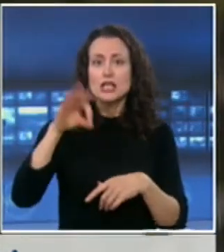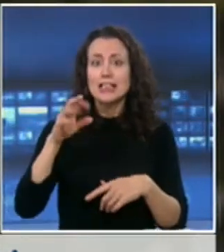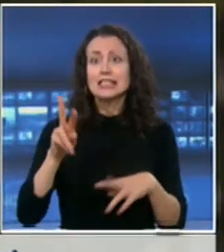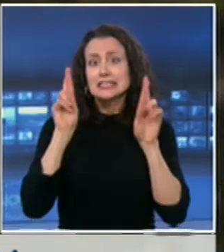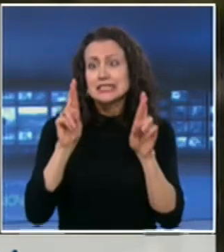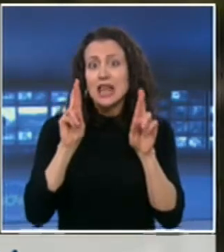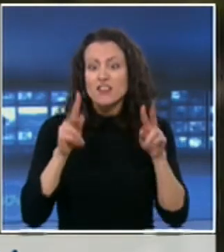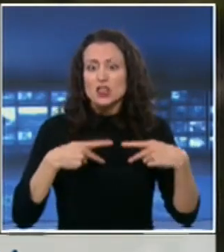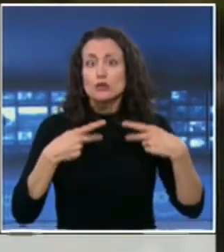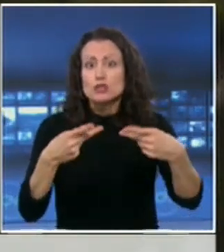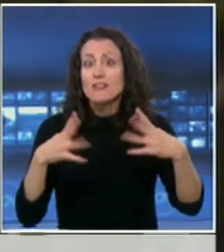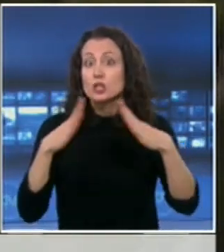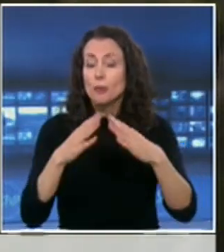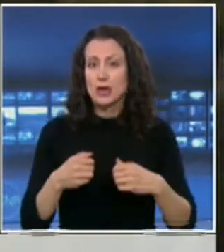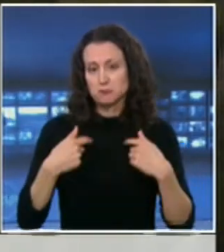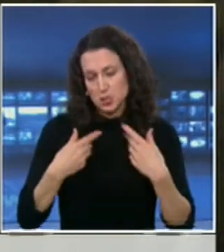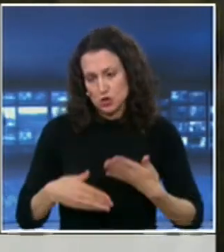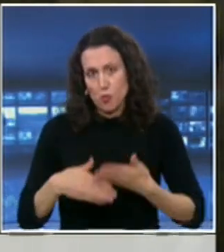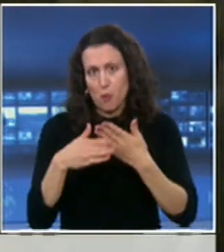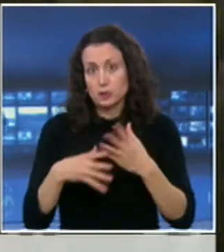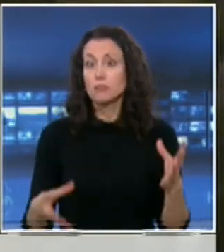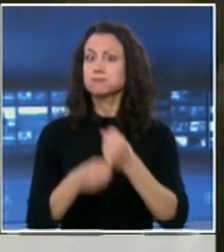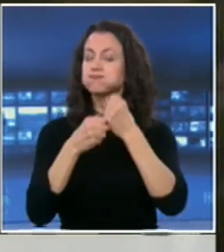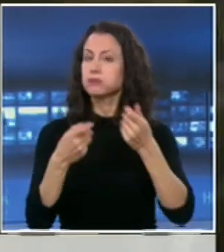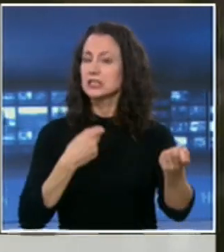за оцеляването на бизнеса, за много